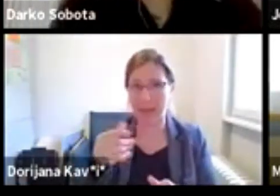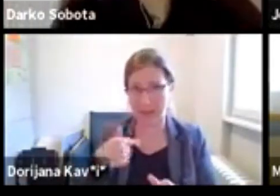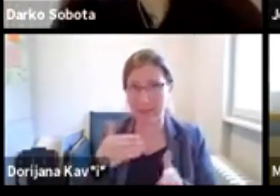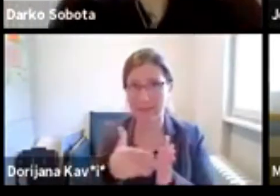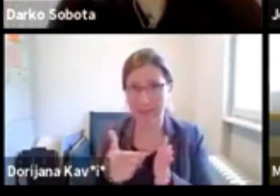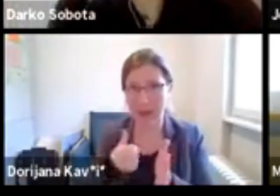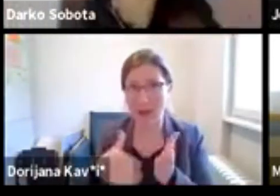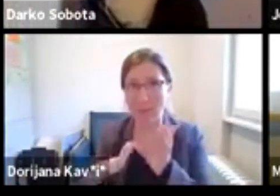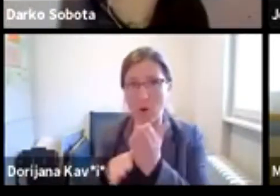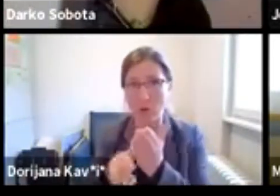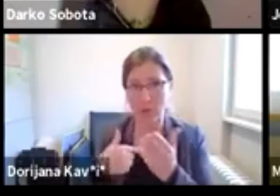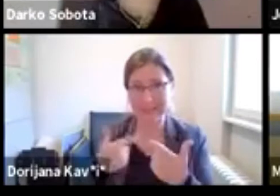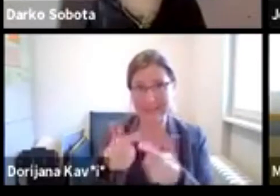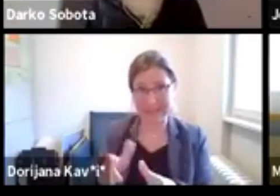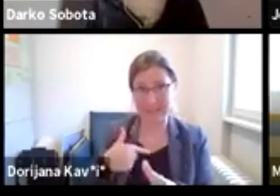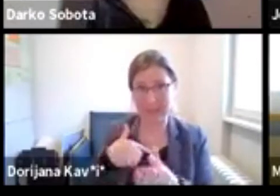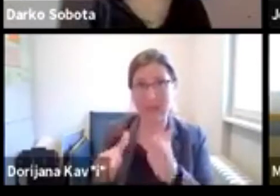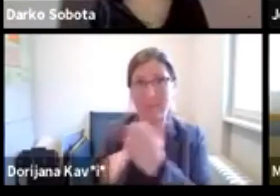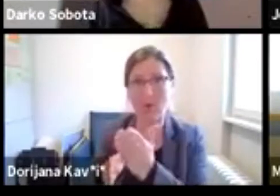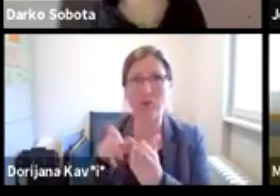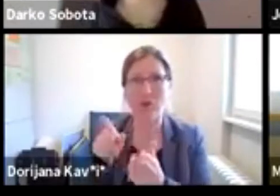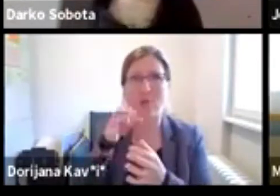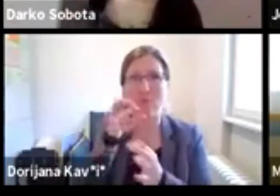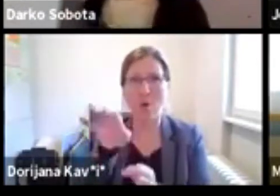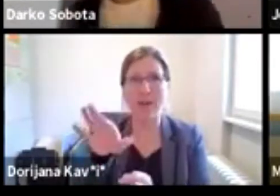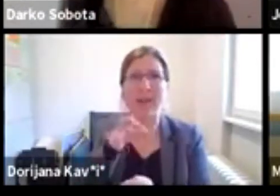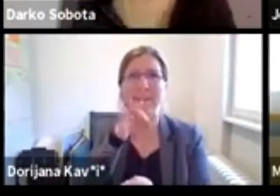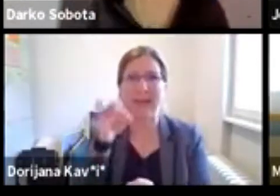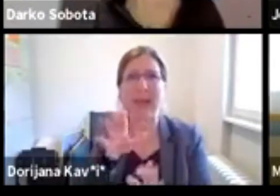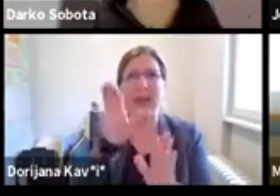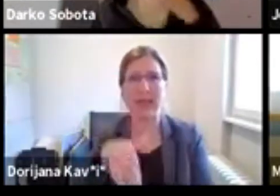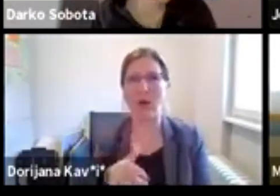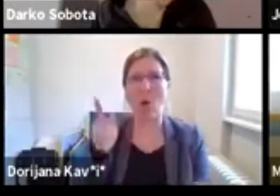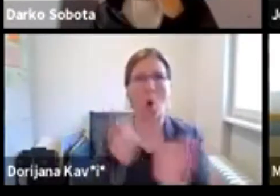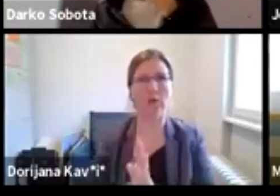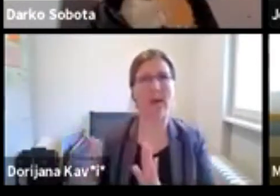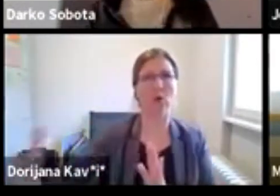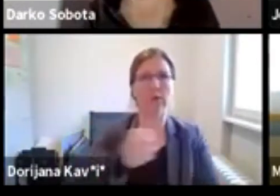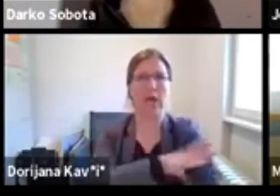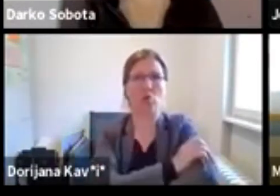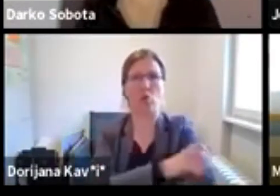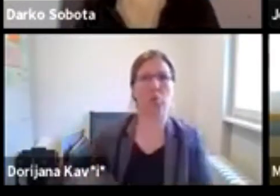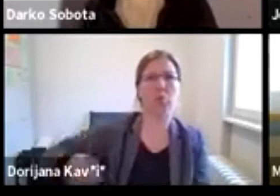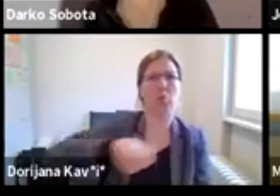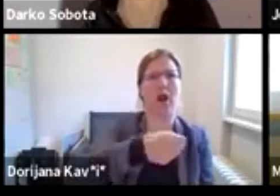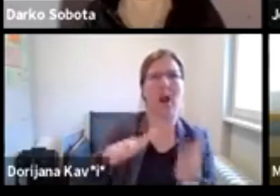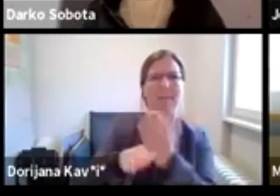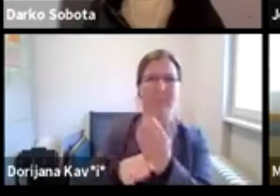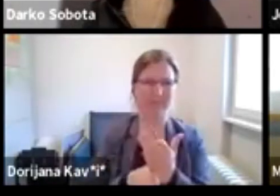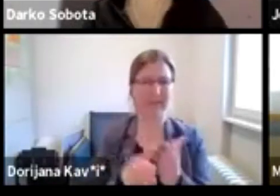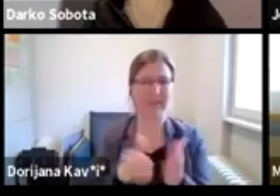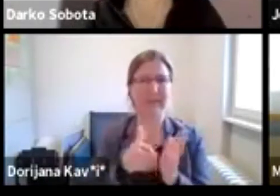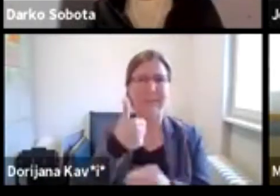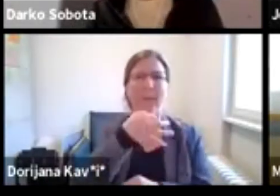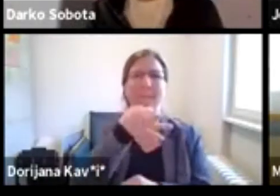vam pomoći radije nego ajde dajte da vam pomognem, uzeti ga ono automatski pod ruku i slično, jel? Jedna od teškoća koja